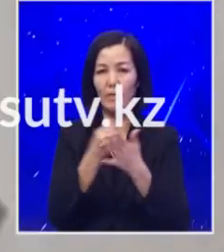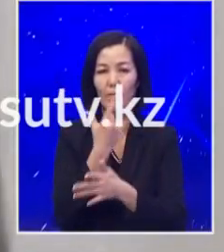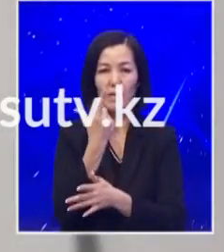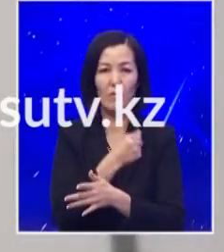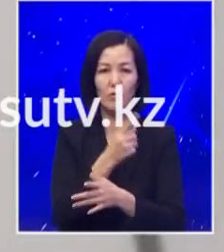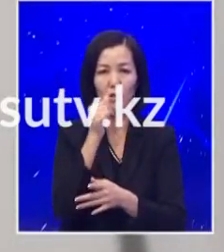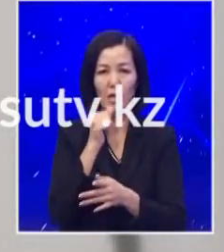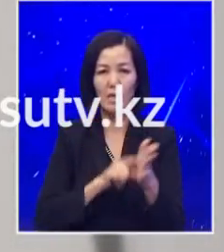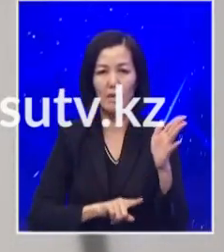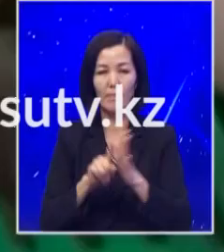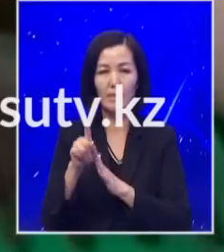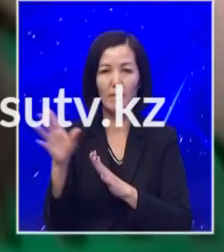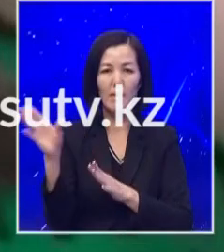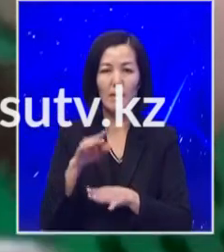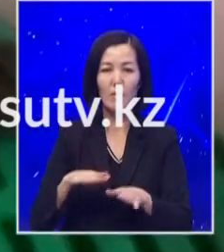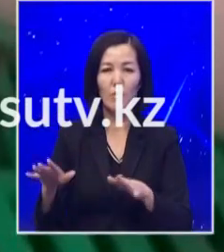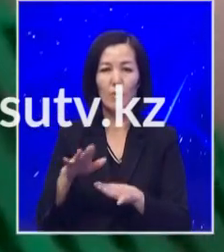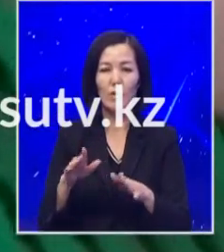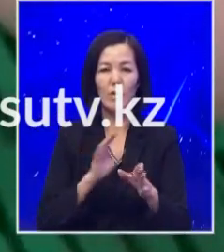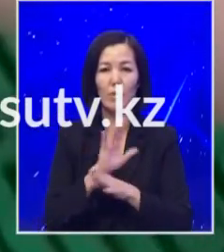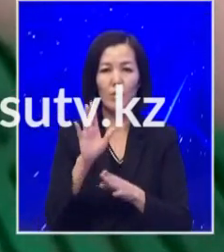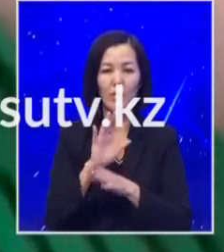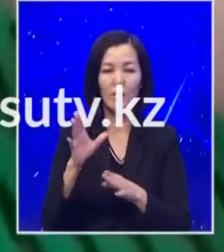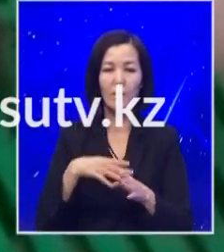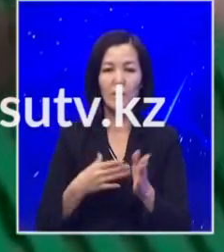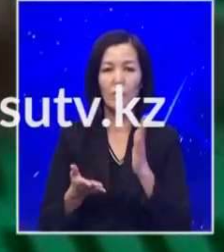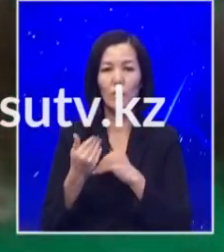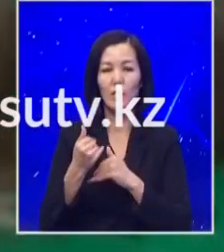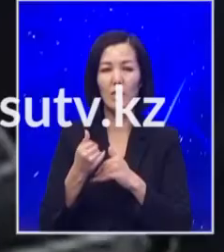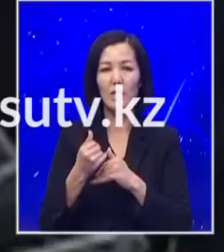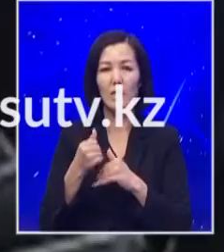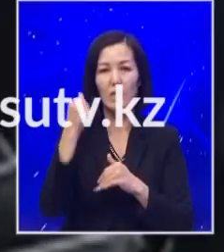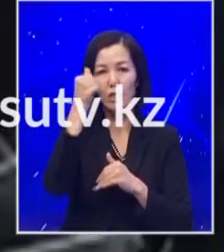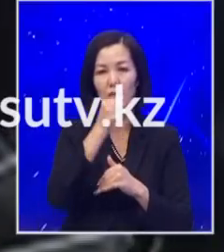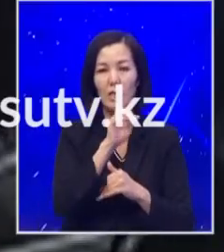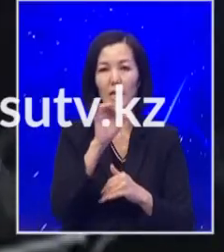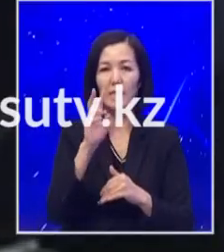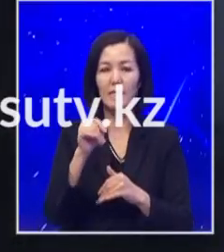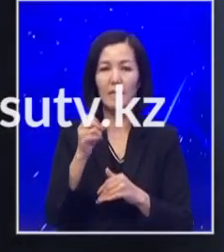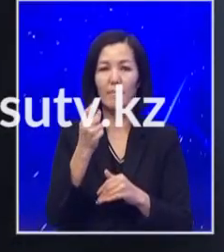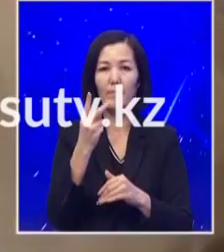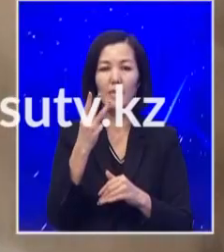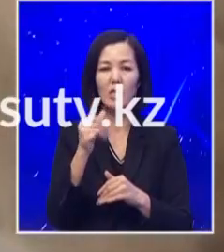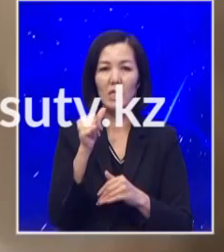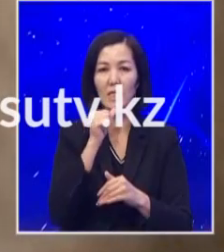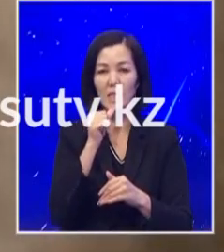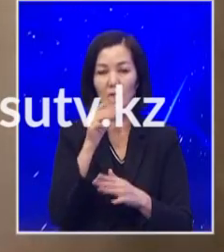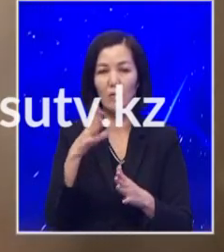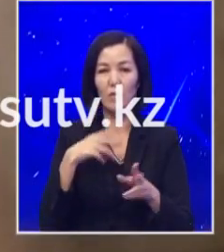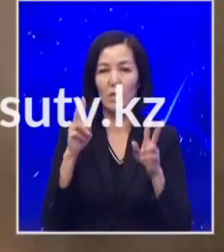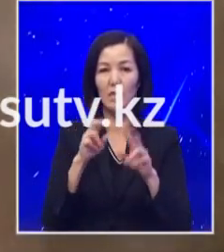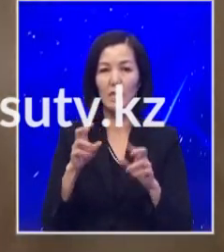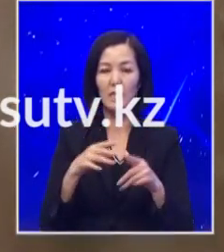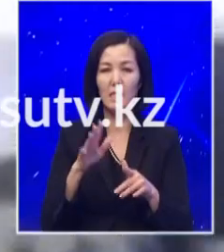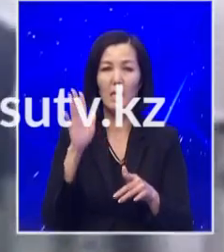айдан бастап жаппай өндіріле бастайды. Вакцина өткен жылдың қазанынан бері бірнеше рет сынақтан өткізілген. Тексеріс жұмыстарына